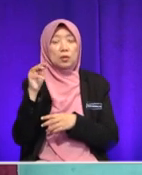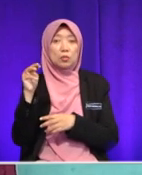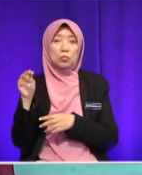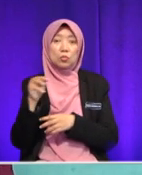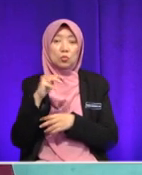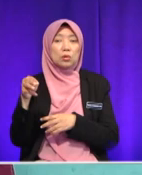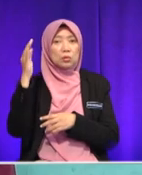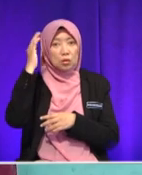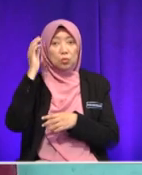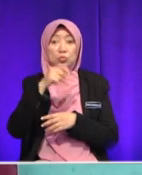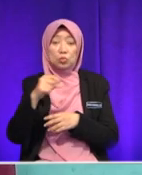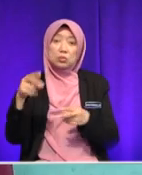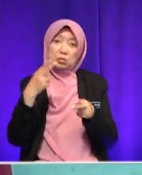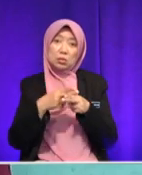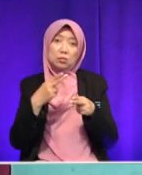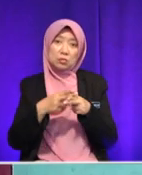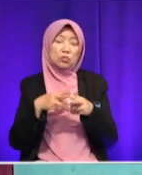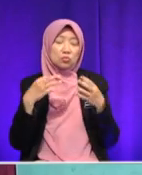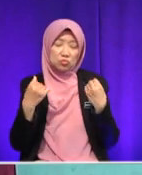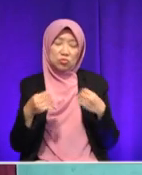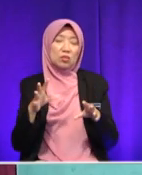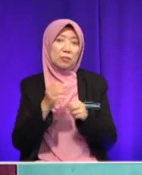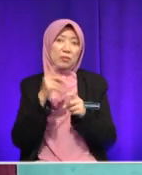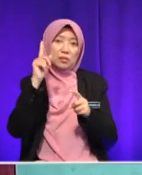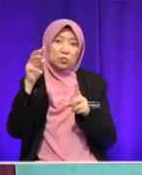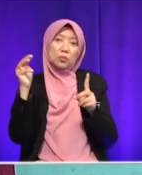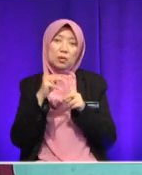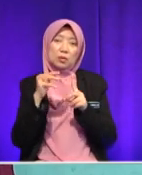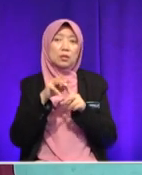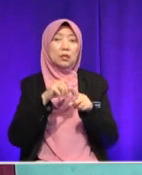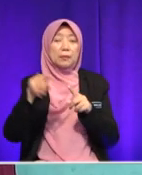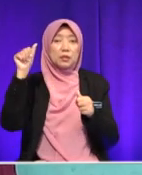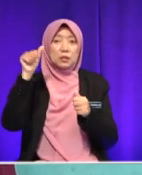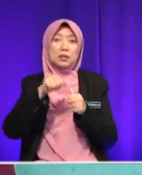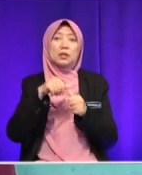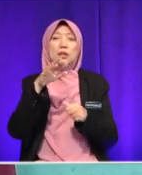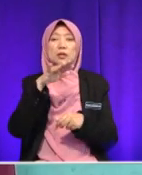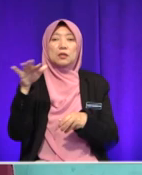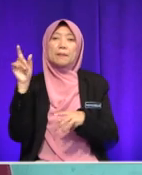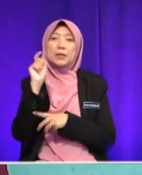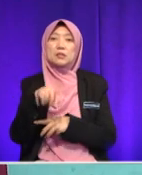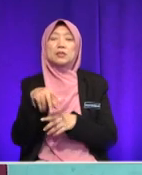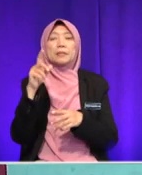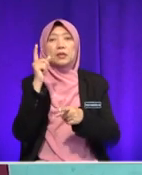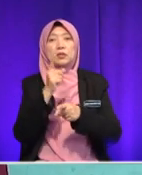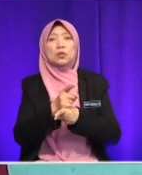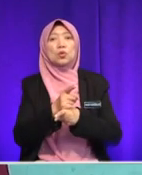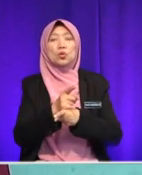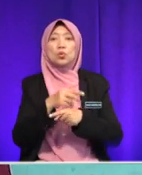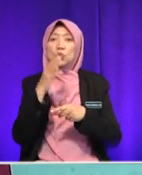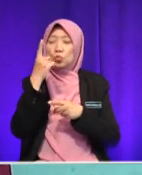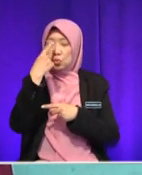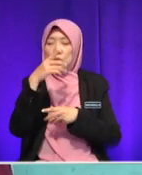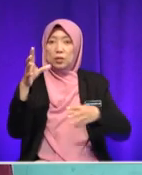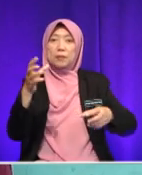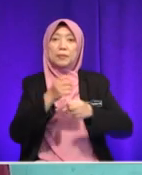tulis nama pun, dah betul anda dapat satu markah. Tapi ingat, ejaan kena betul. Kena betul. Nak dapat satu markah